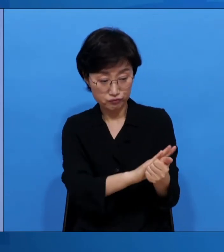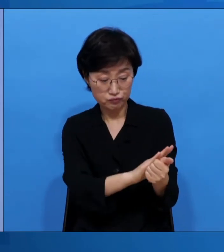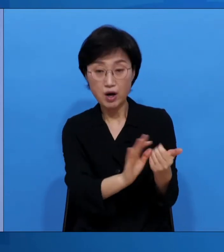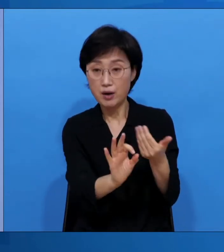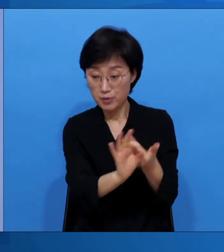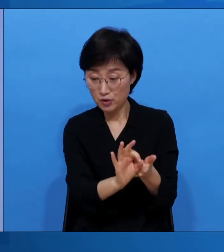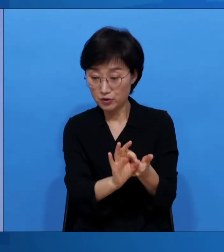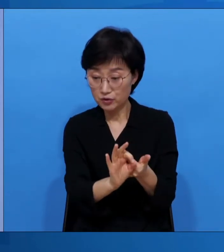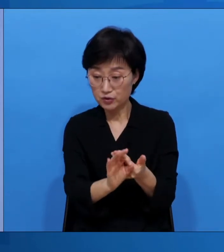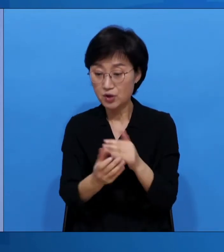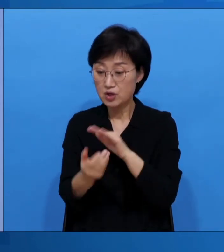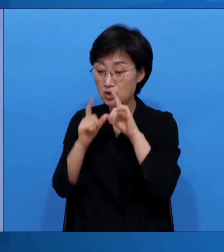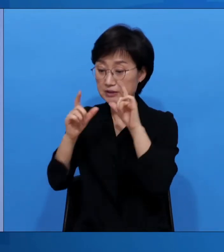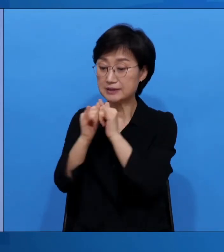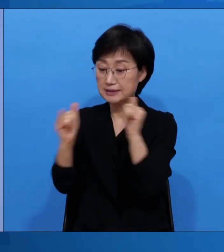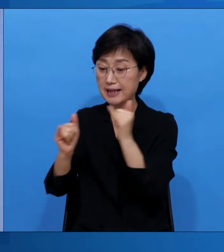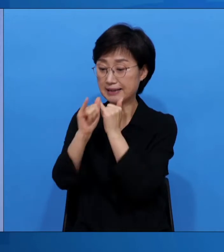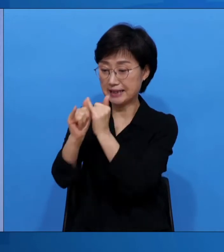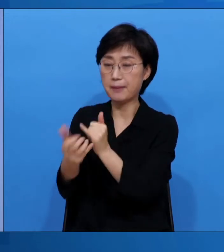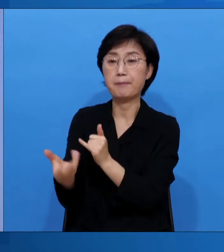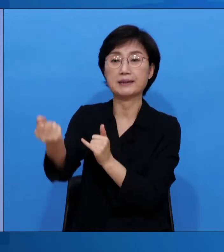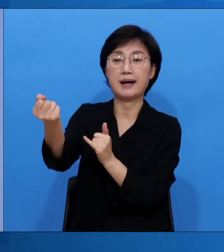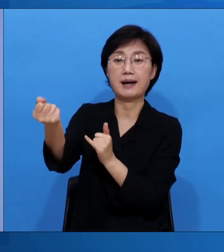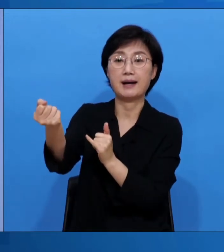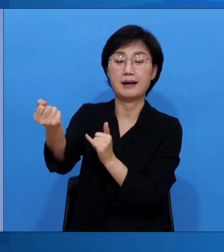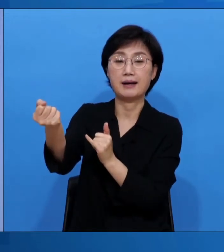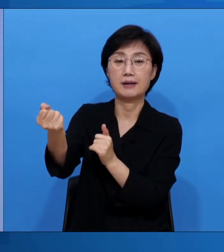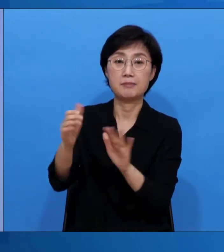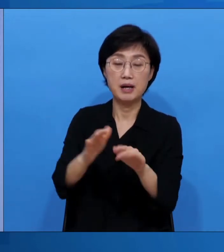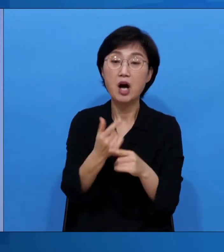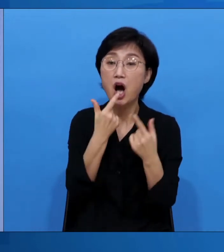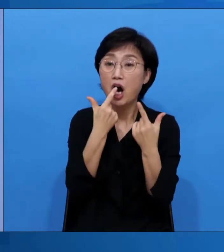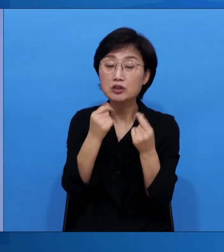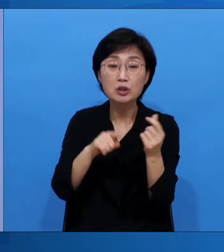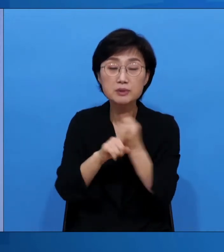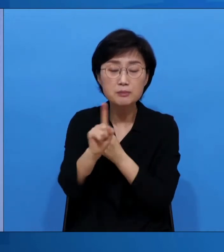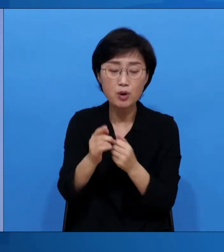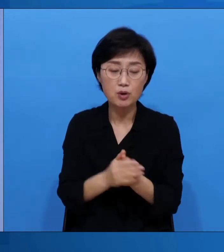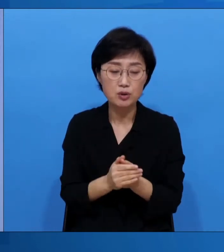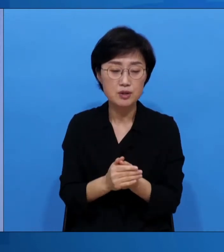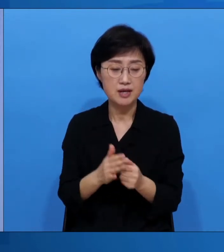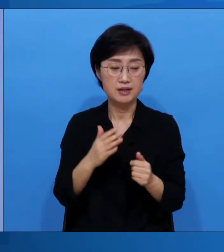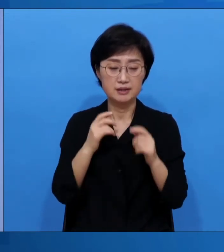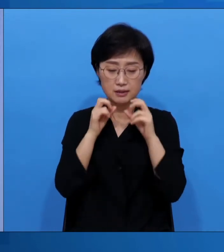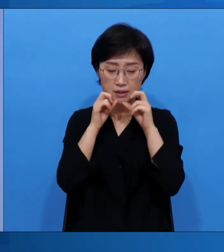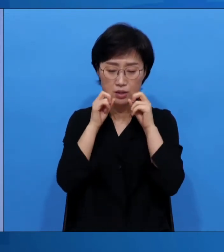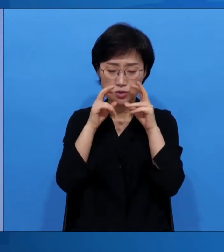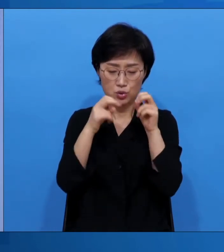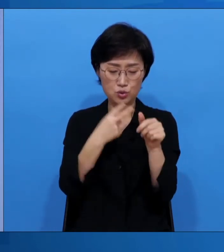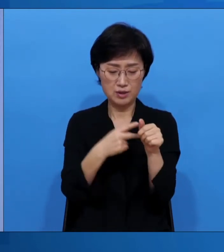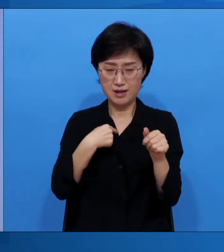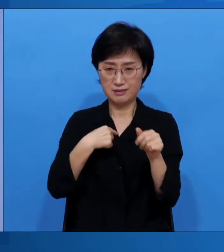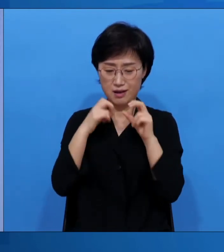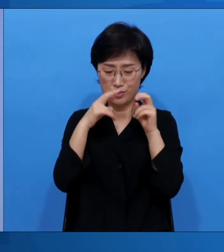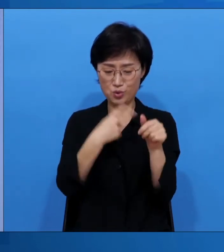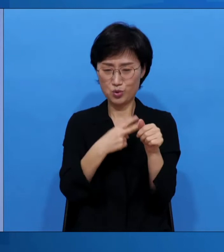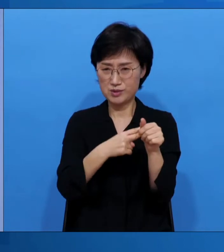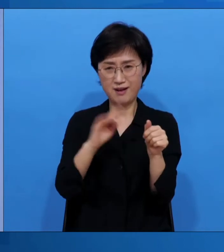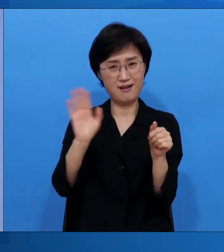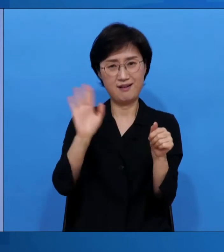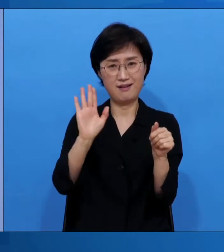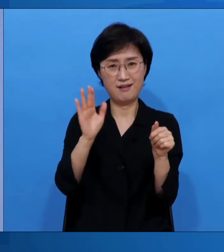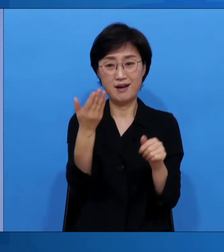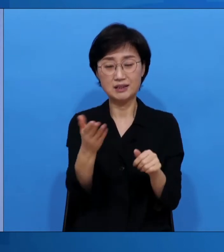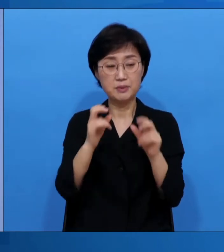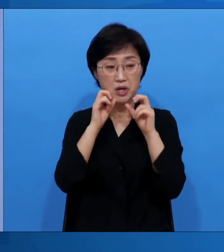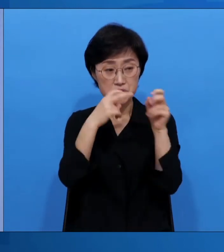reward. 여러분이 선교사 아니라도요, 선교사 이름으로 선교사를 대접하면 선교사의 상을 받을 것이다. And so even if you're not a missionary,